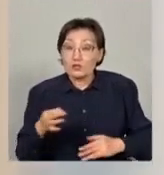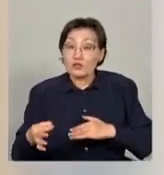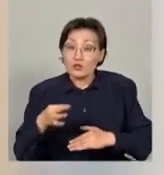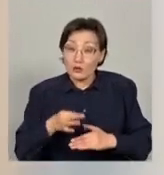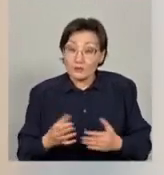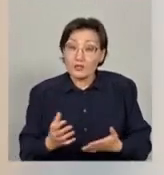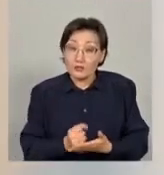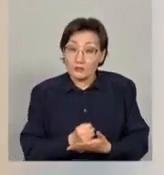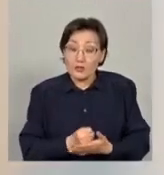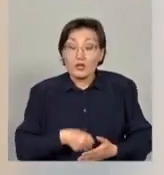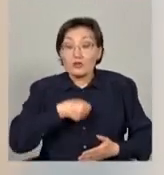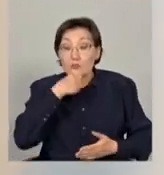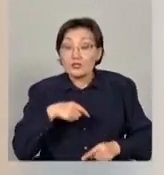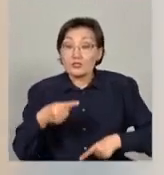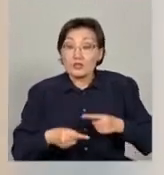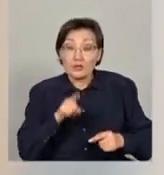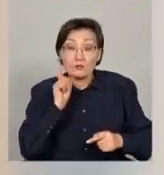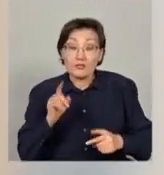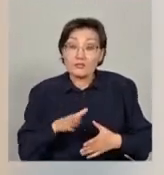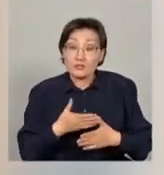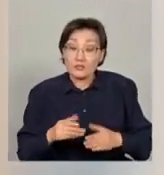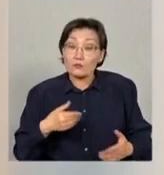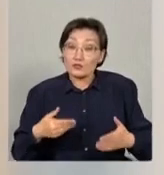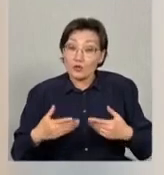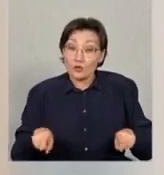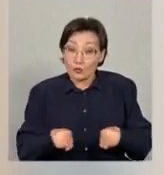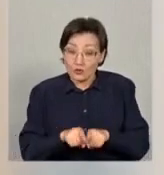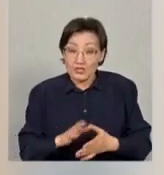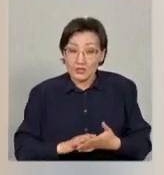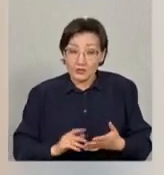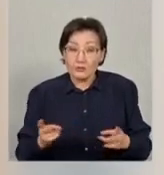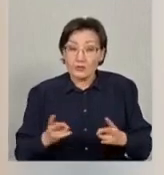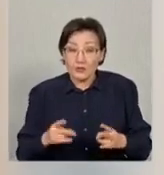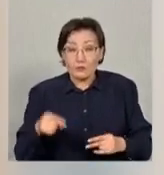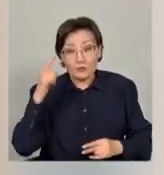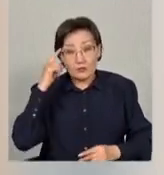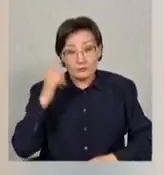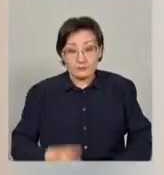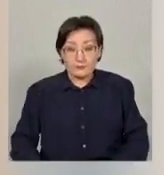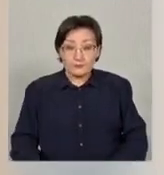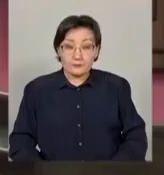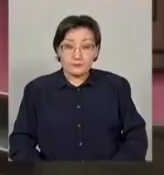жауаптарын ала алды. Аға буынмен бүгінгі жастар арасындағы қарым-қатынас осылай жалғаса беруі тиіс деп есептейміз.